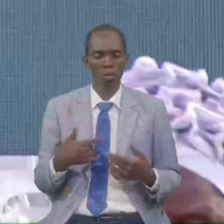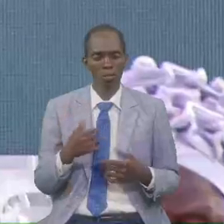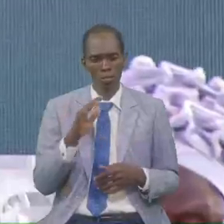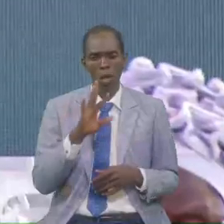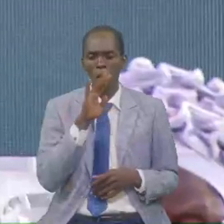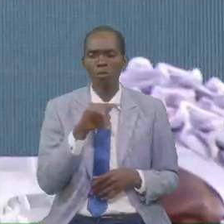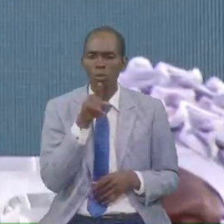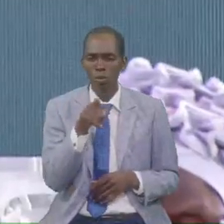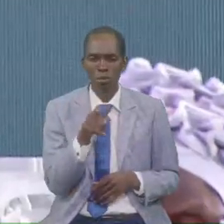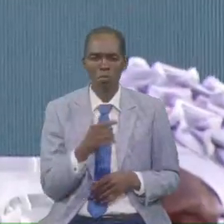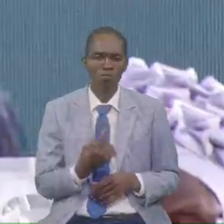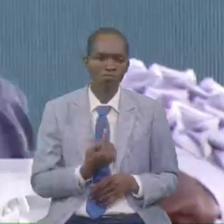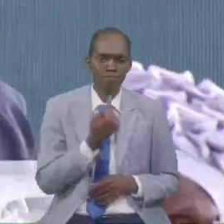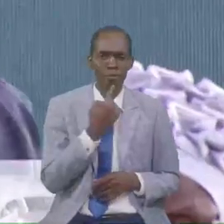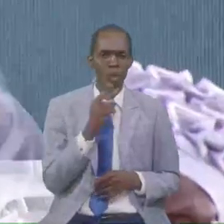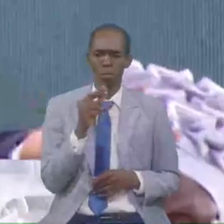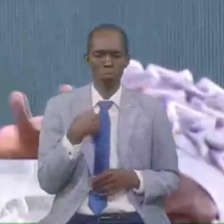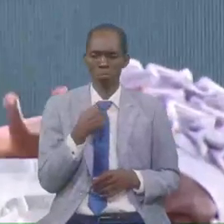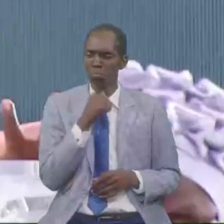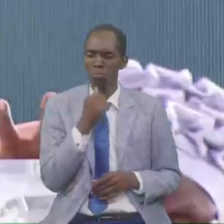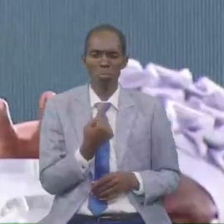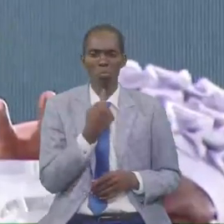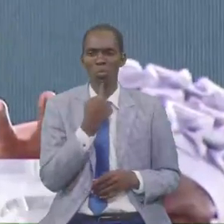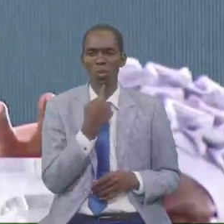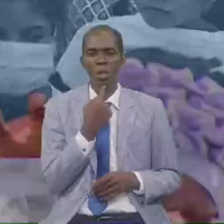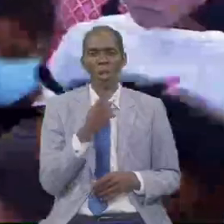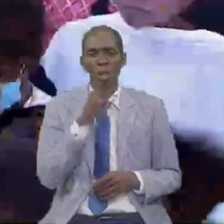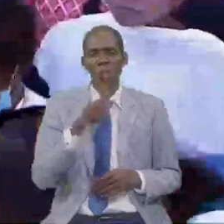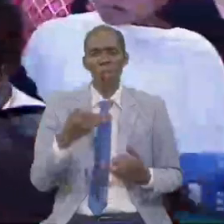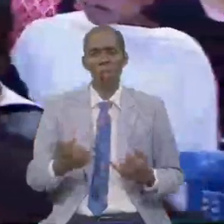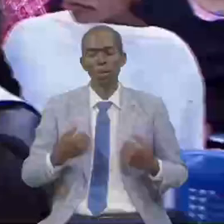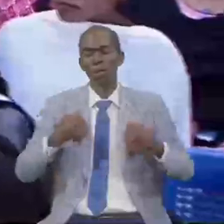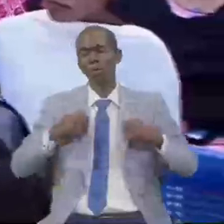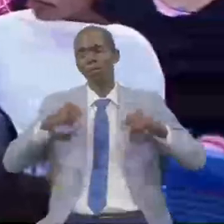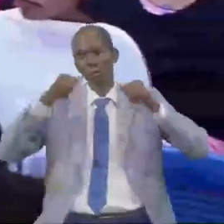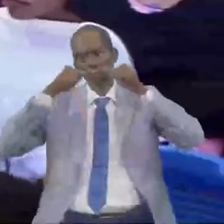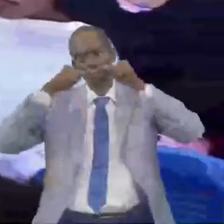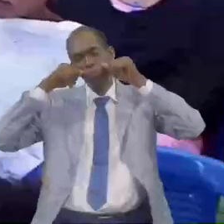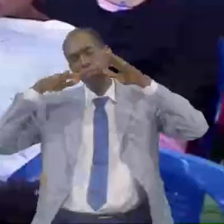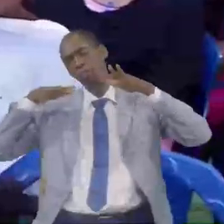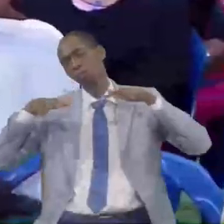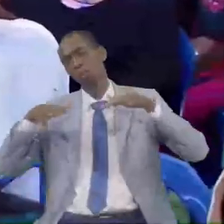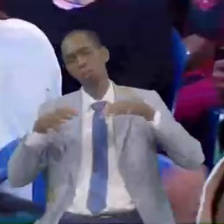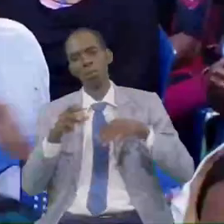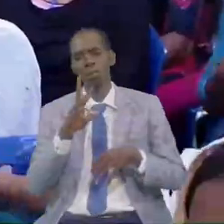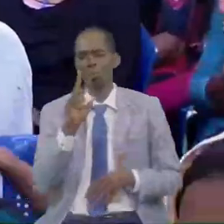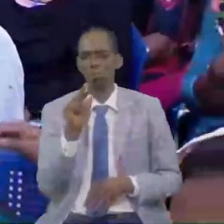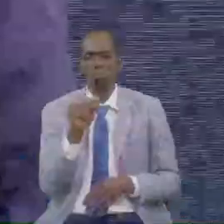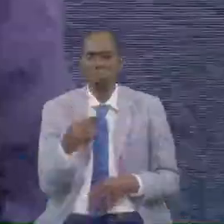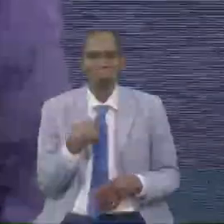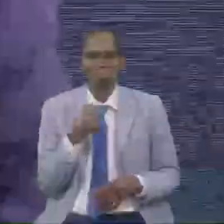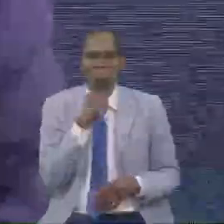que tu es déçu? Non. Est-ce que tu es stressé? Non.